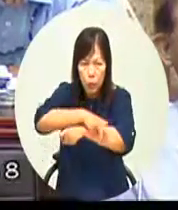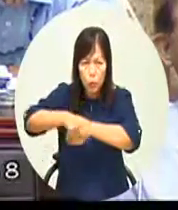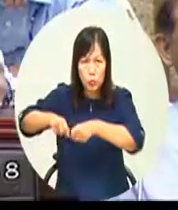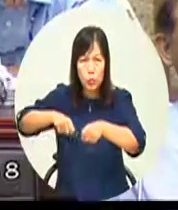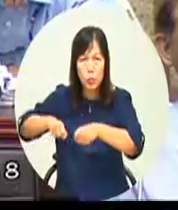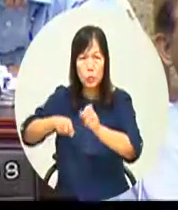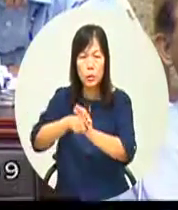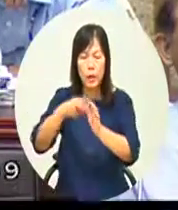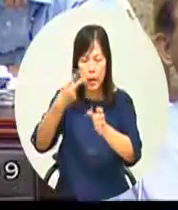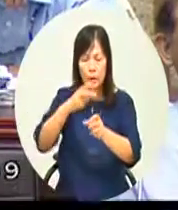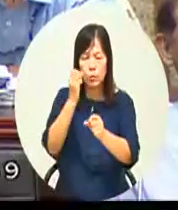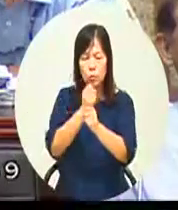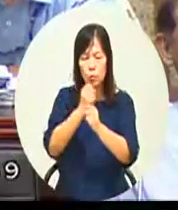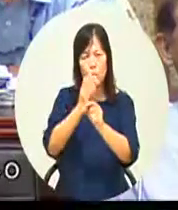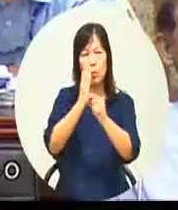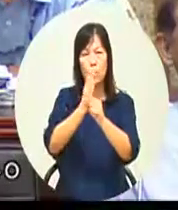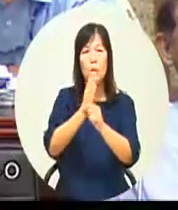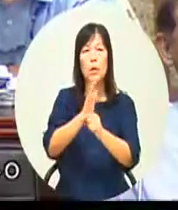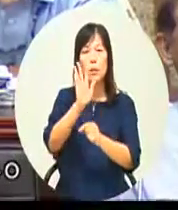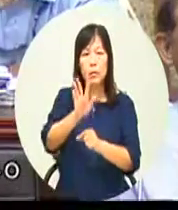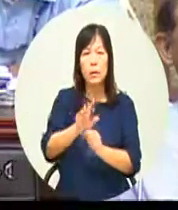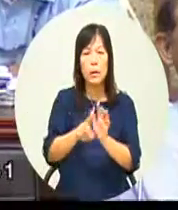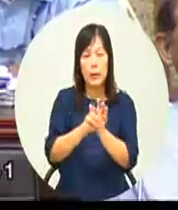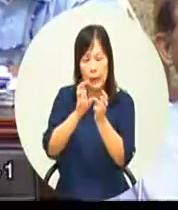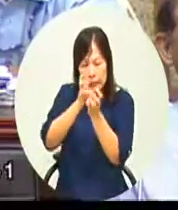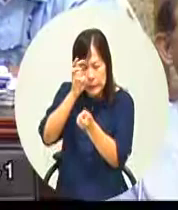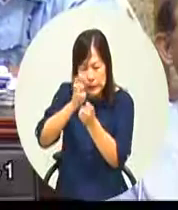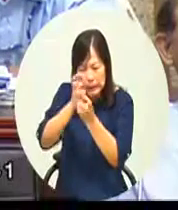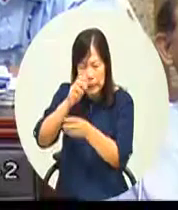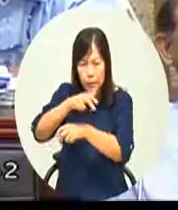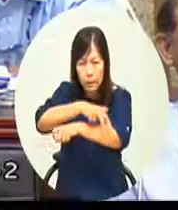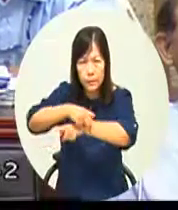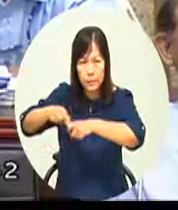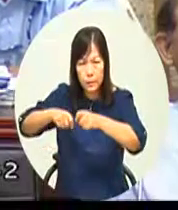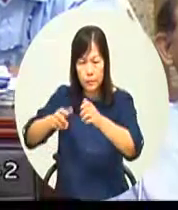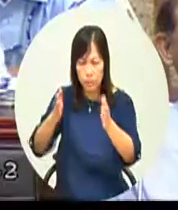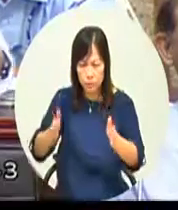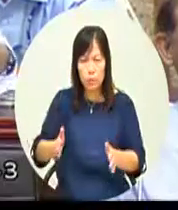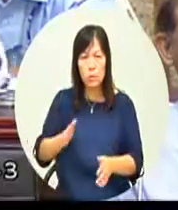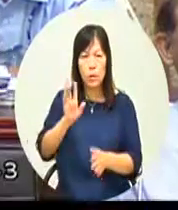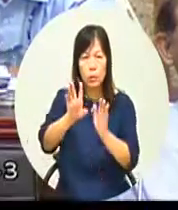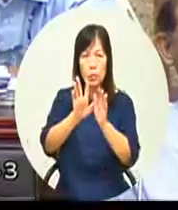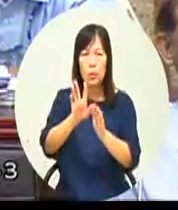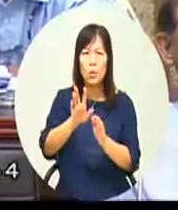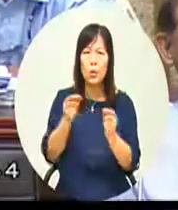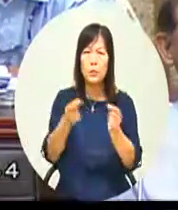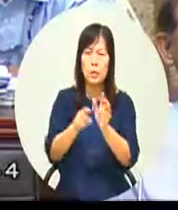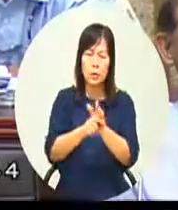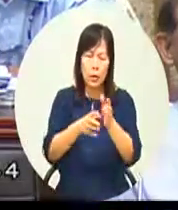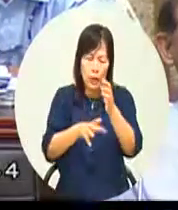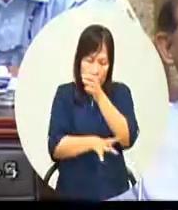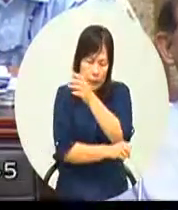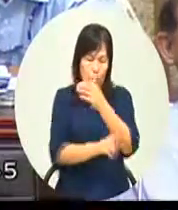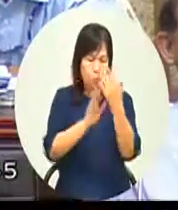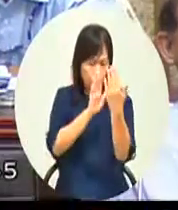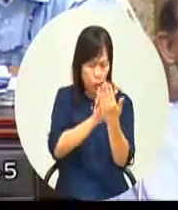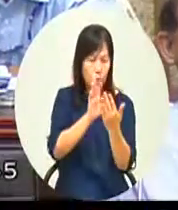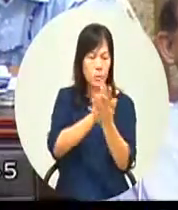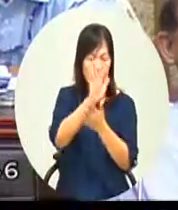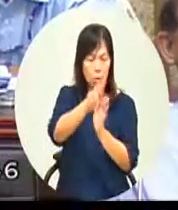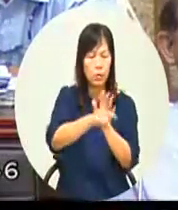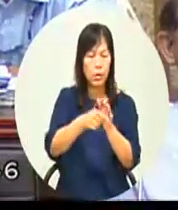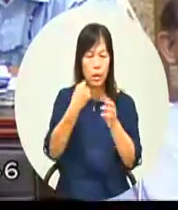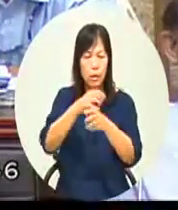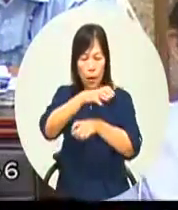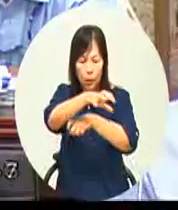在进行， 所以都还没有。 那这些细部设计部分，我们在细部设计阶段的时候，那 是 他们有一个基本的方向之后，我们再会跟那个周边